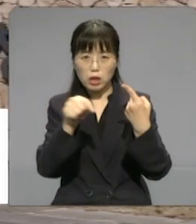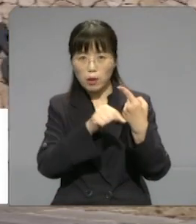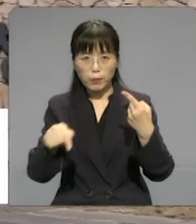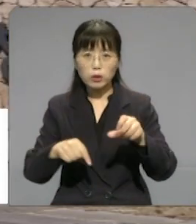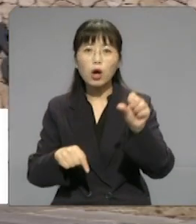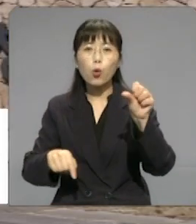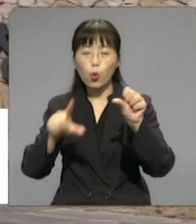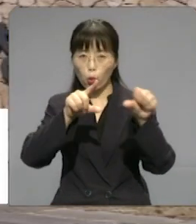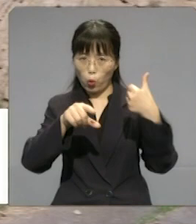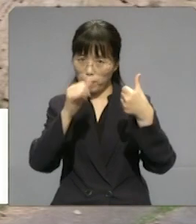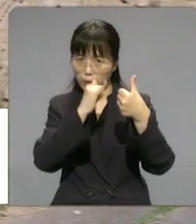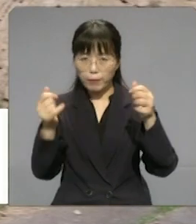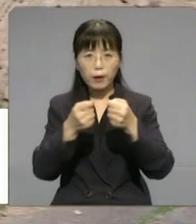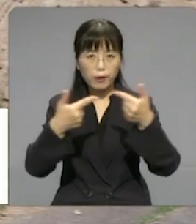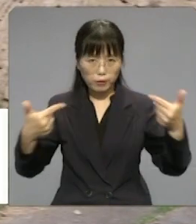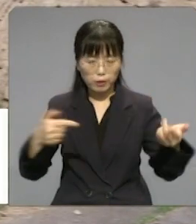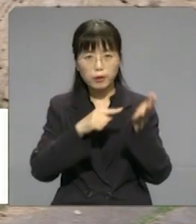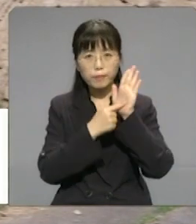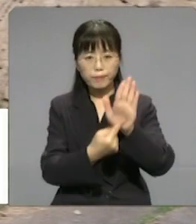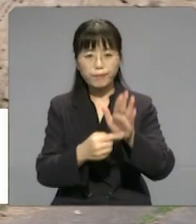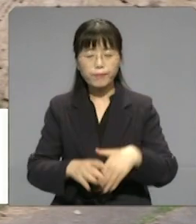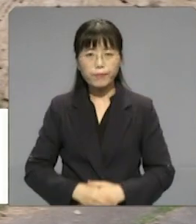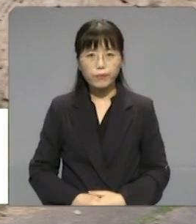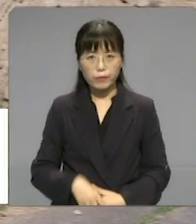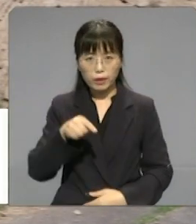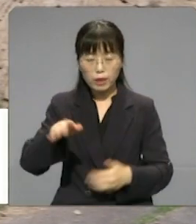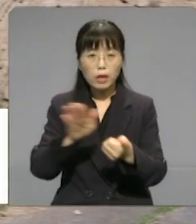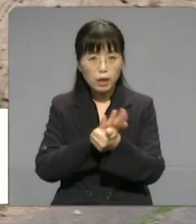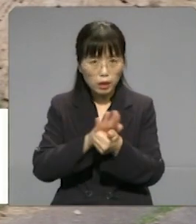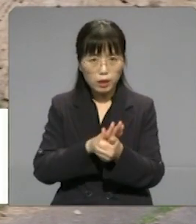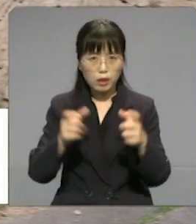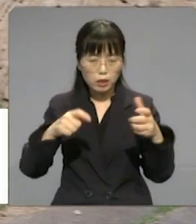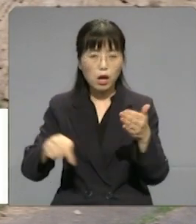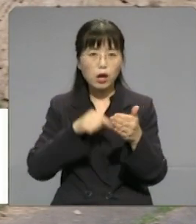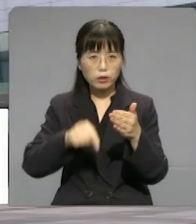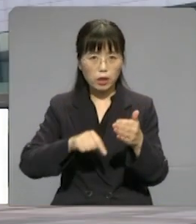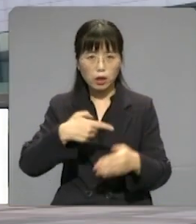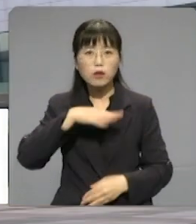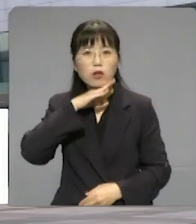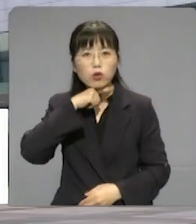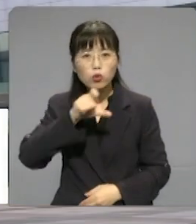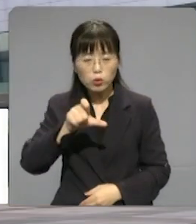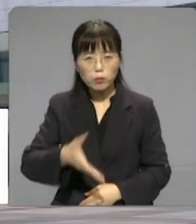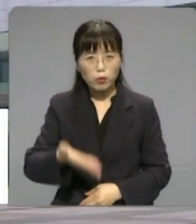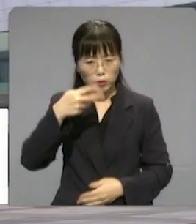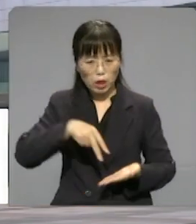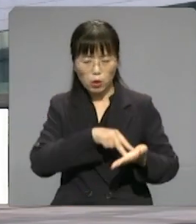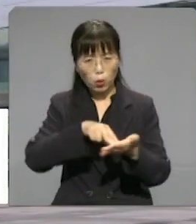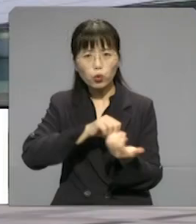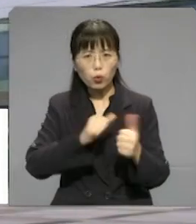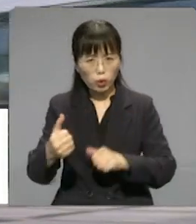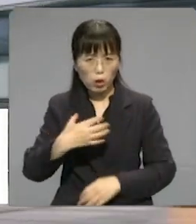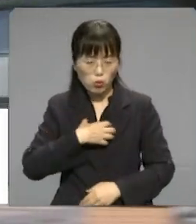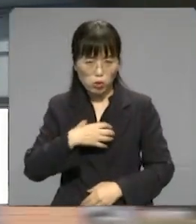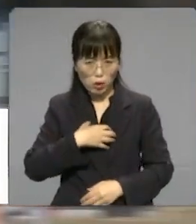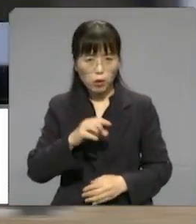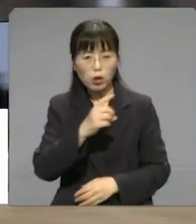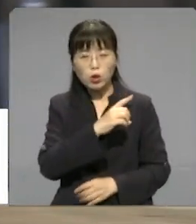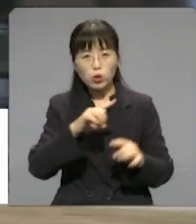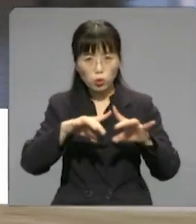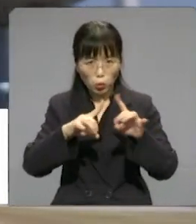500명으로 확대합니다이 서비스는 지역 내 65세 이상 고독사 위험 가구의 통신